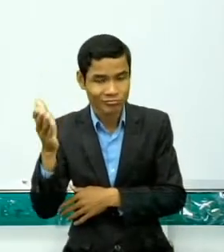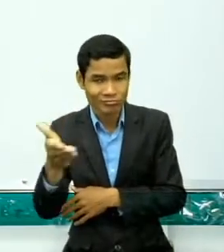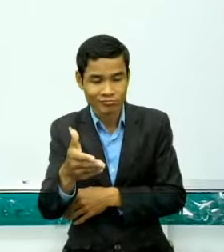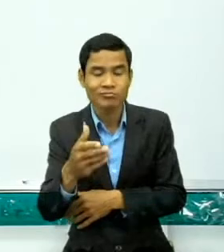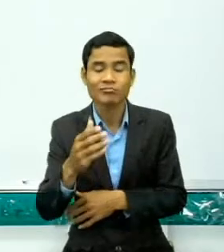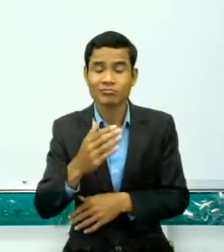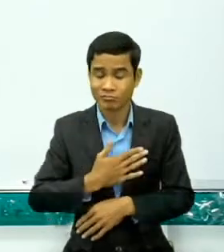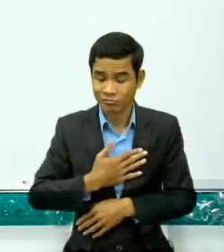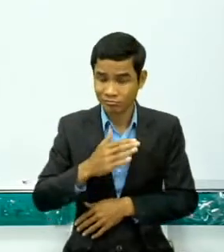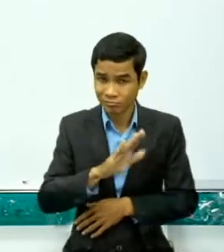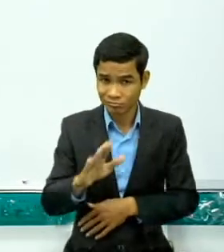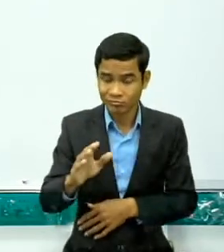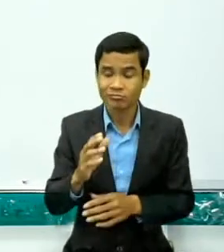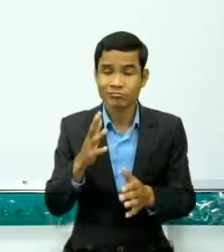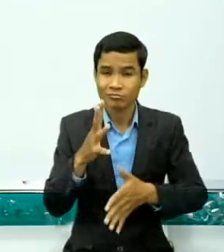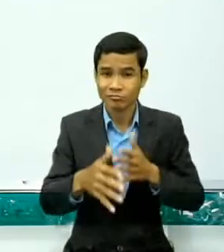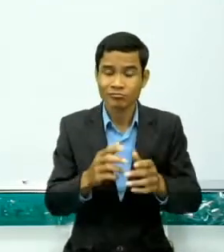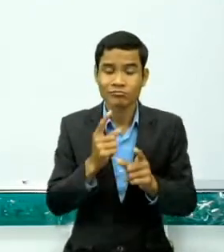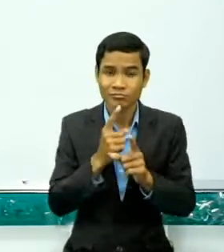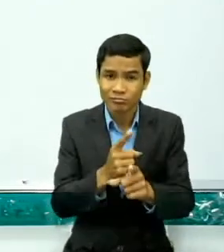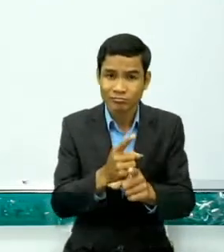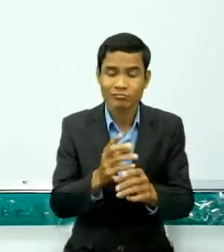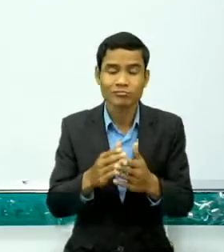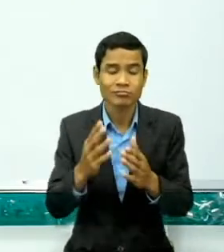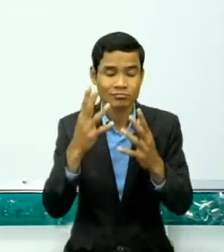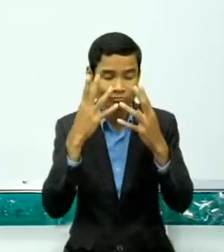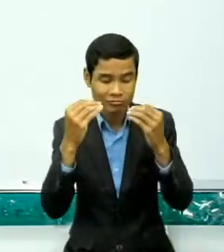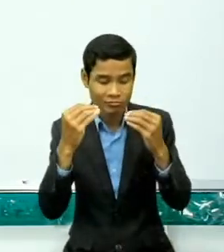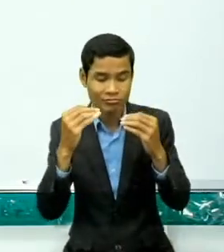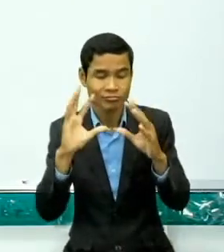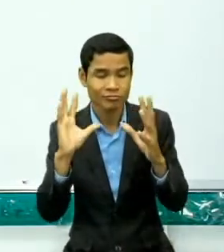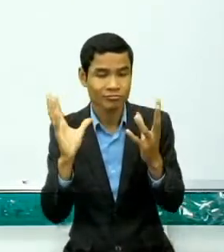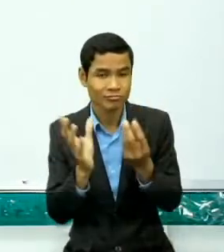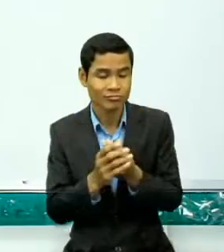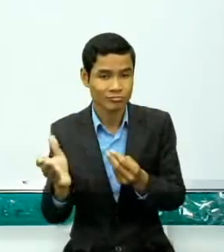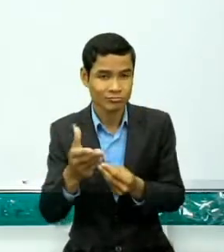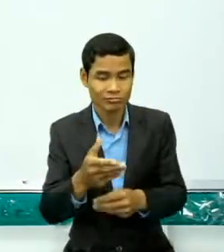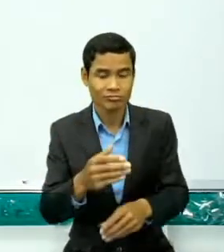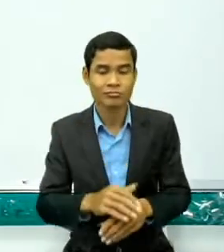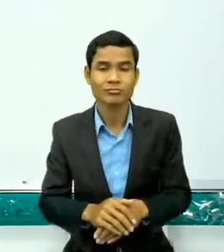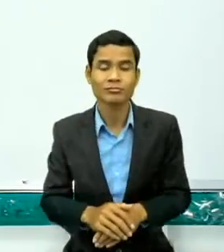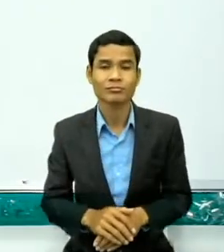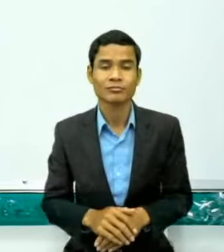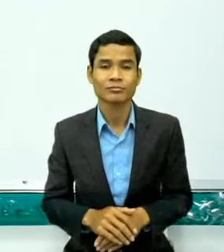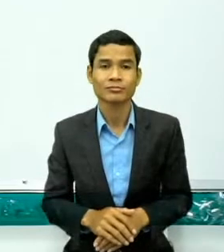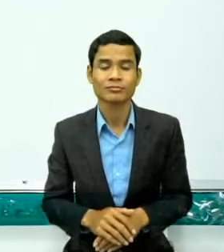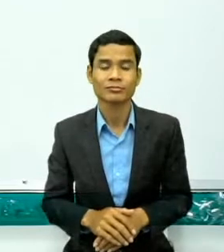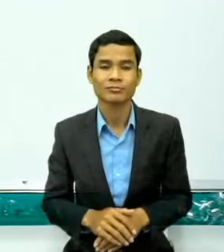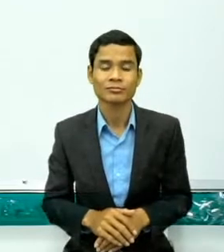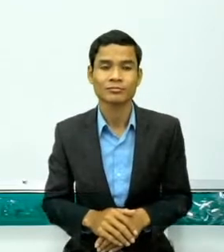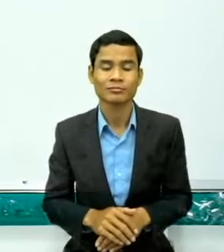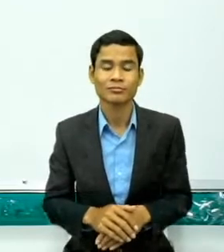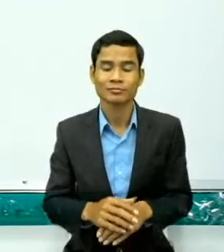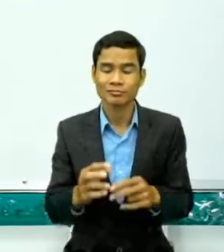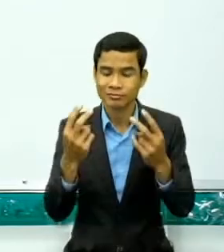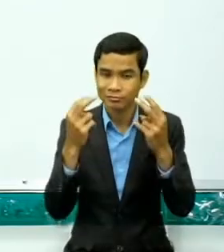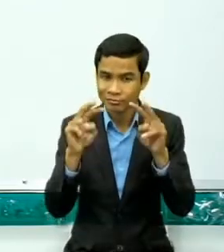កធ្វើសញ្ញាតាមណាឥឡូវកូនបិទភ្នែកទាំងអស់គ្នាចាកុំលួ